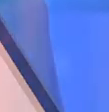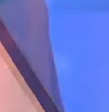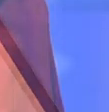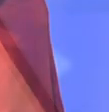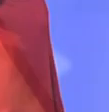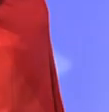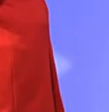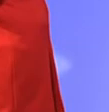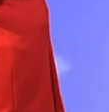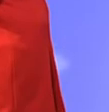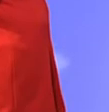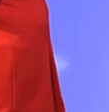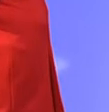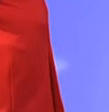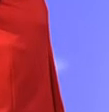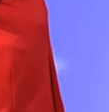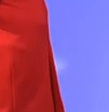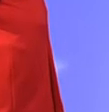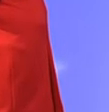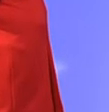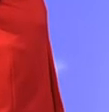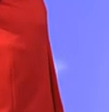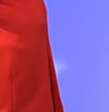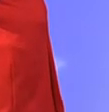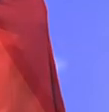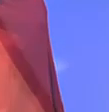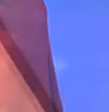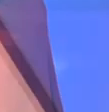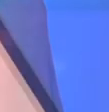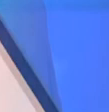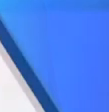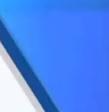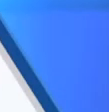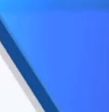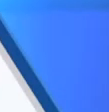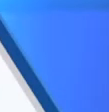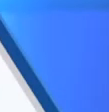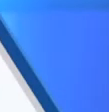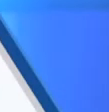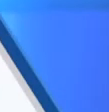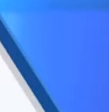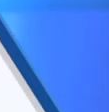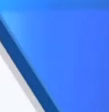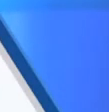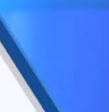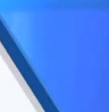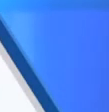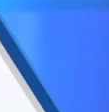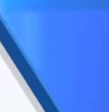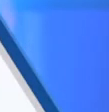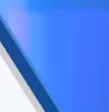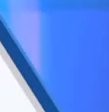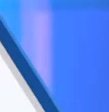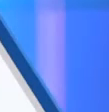w'ababyeyi yahinduye byinshi kuko iyo hari umwe mu bashakanye wananiranye agirwa inama ituze rikagaruka